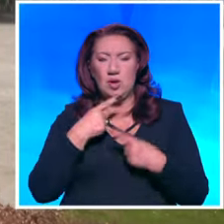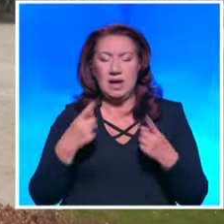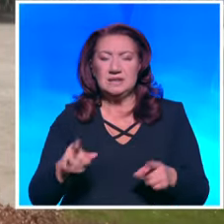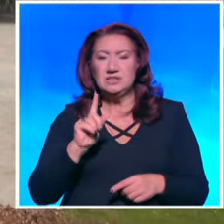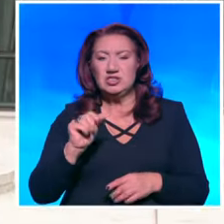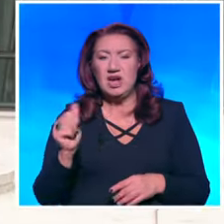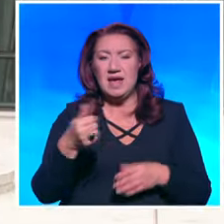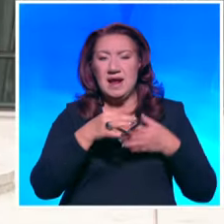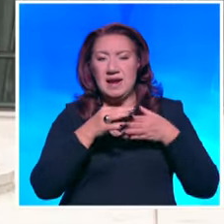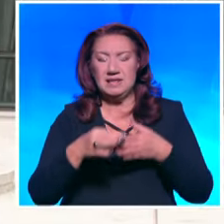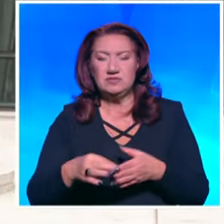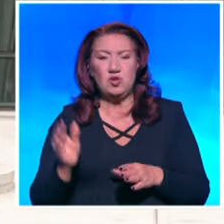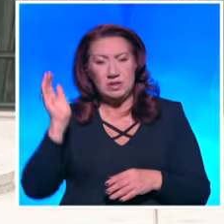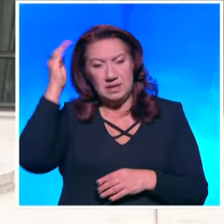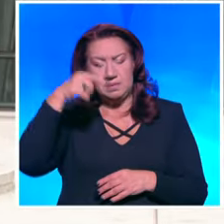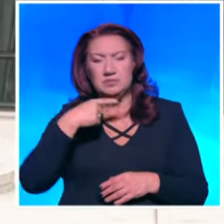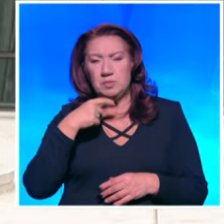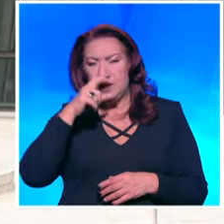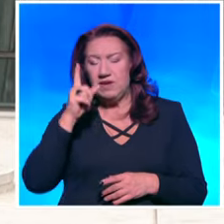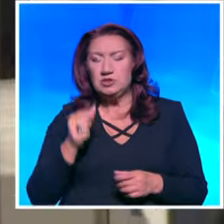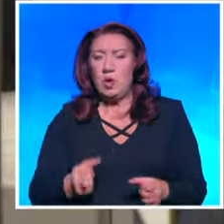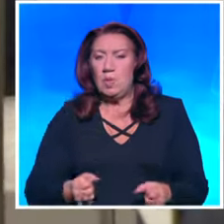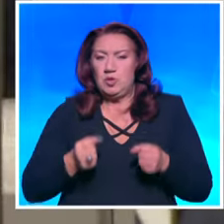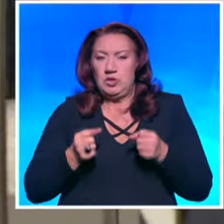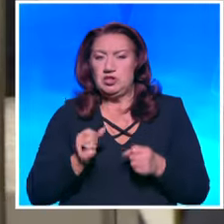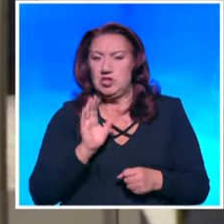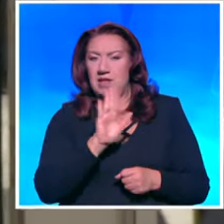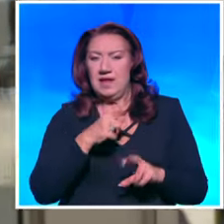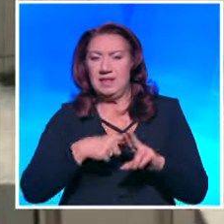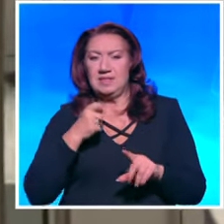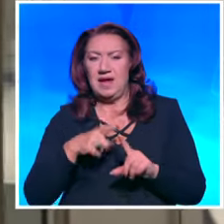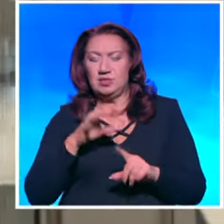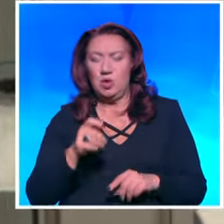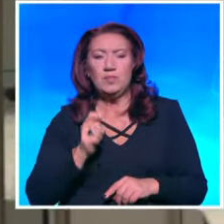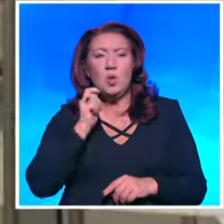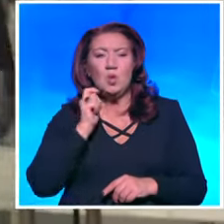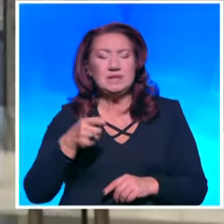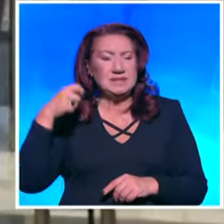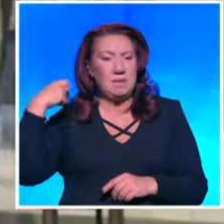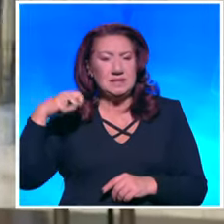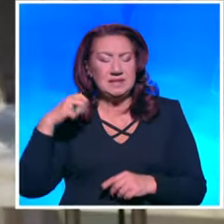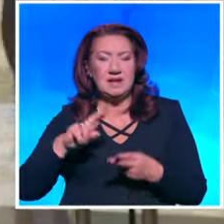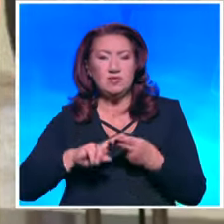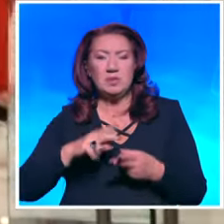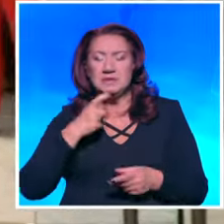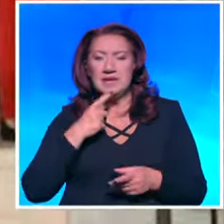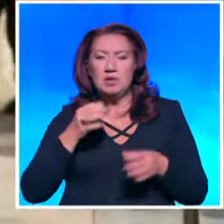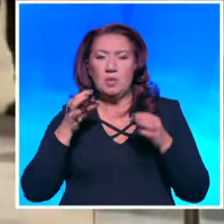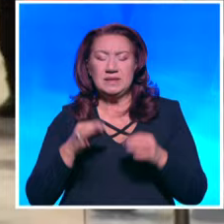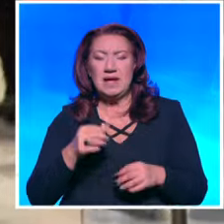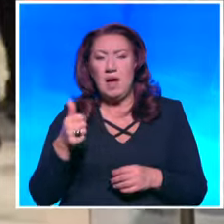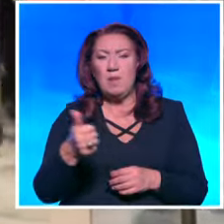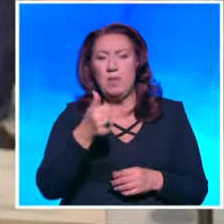ключово значение за поддържането на силата на алианса украинският президент володимир зеленски определи победата на